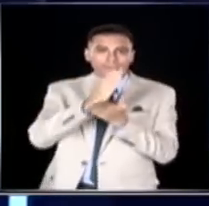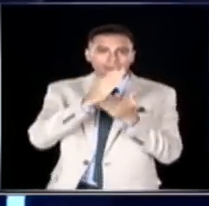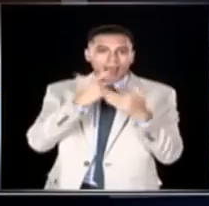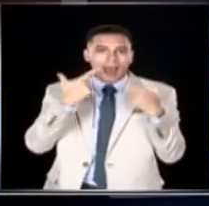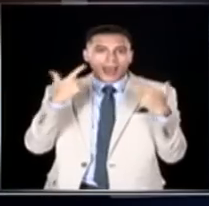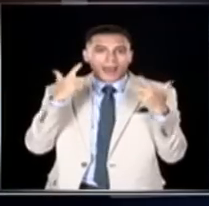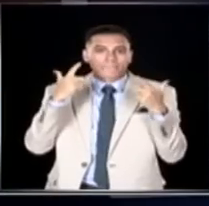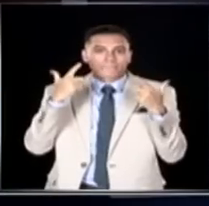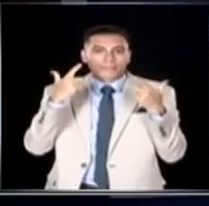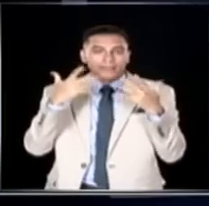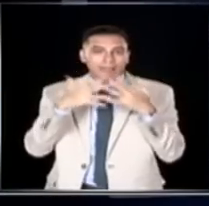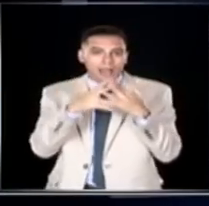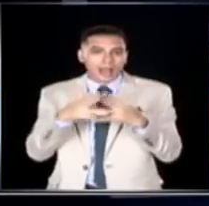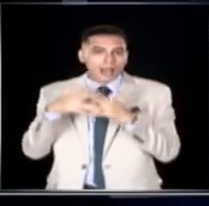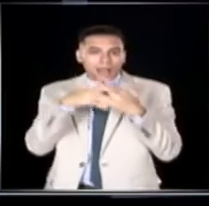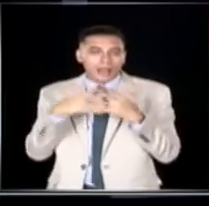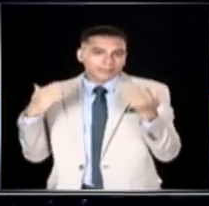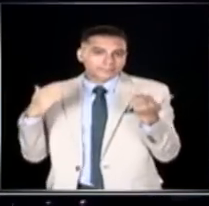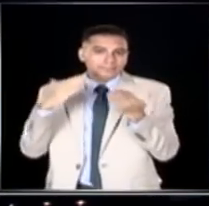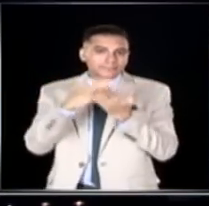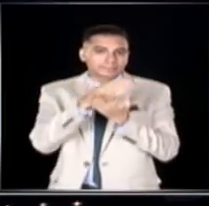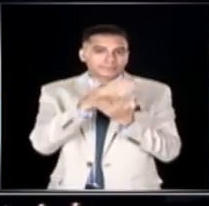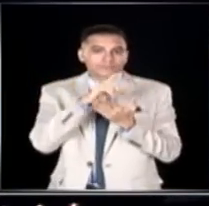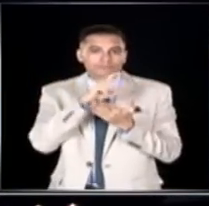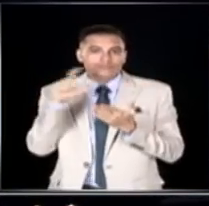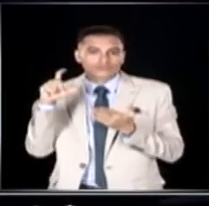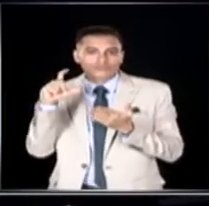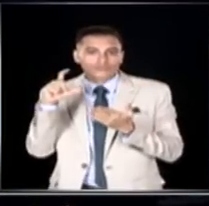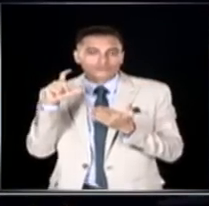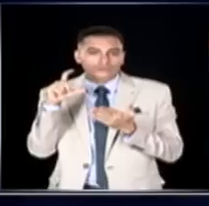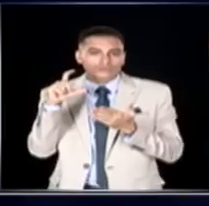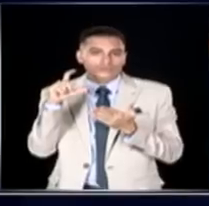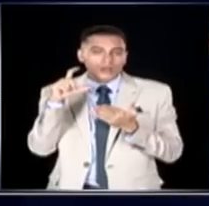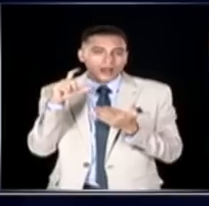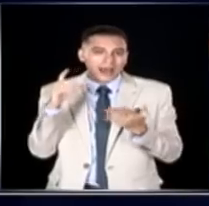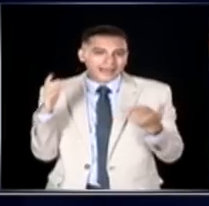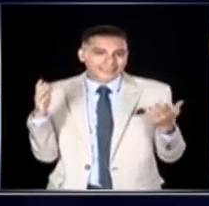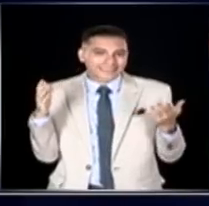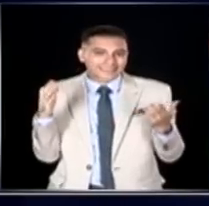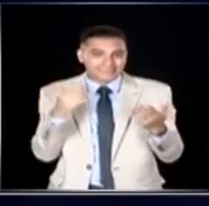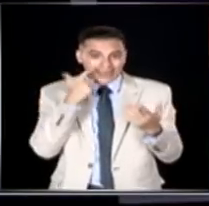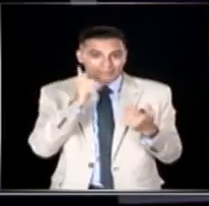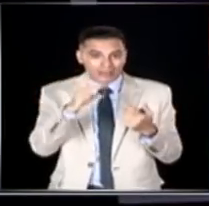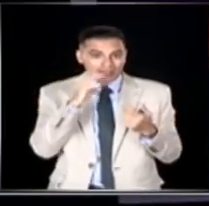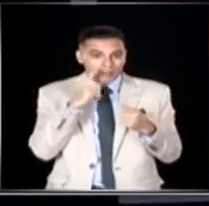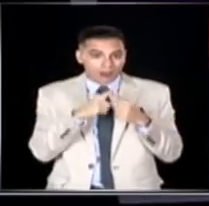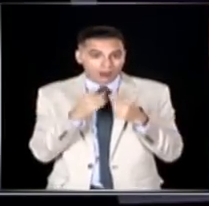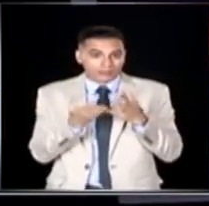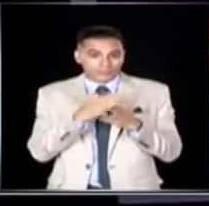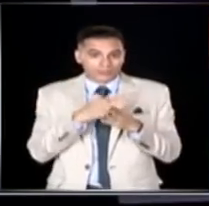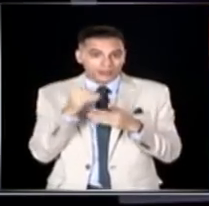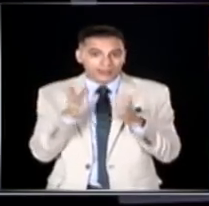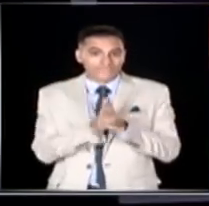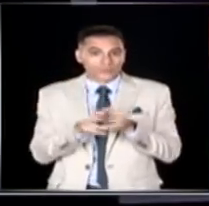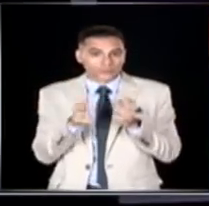كانت في إبريل في عهد جيمي كارتر. تعرف لو جبتك غلط هيقطعوك طعور،